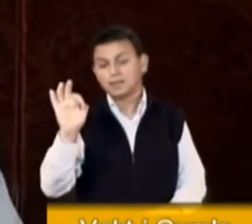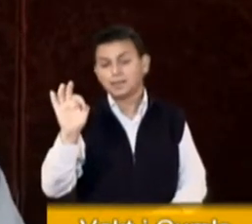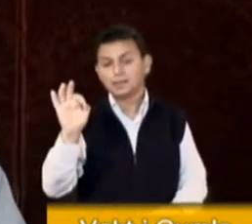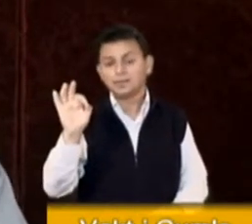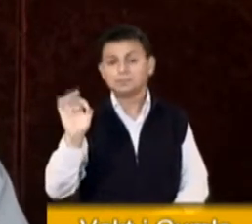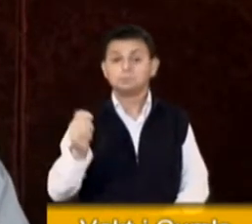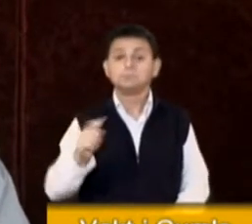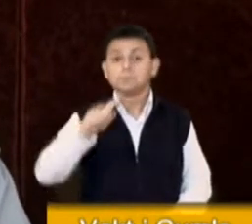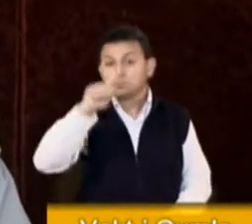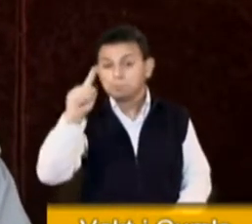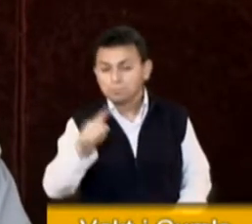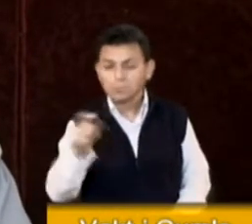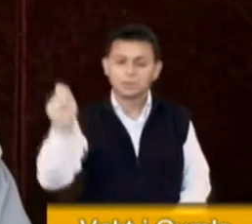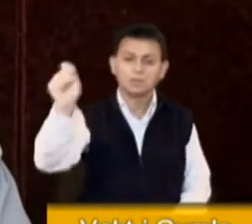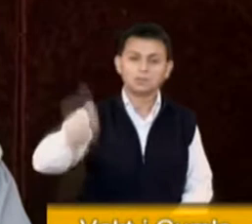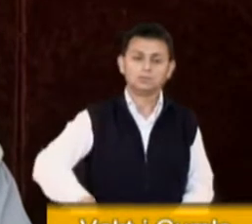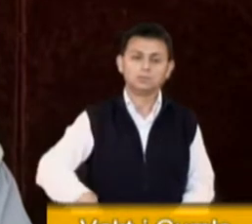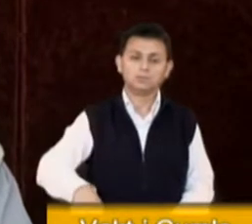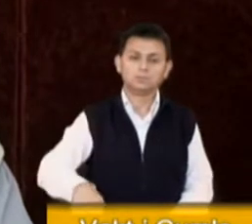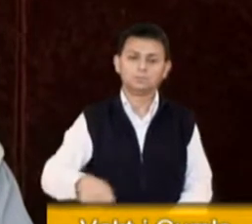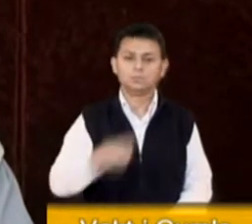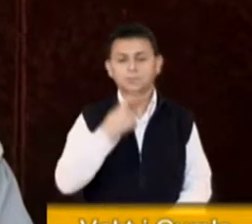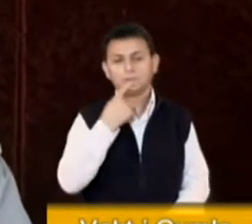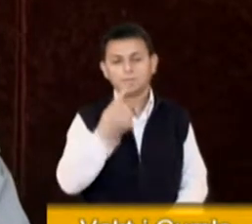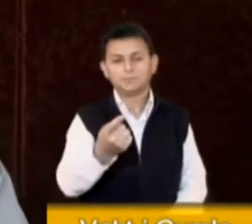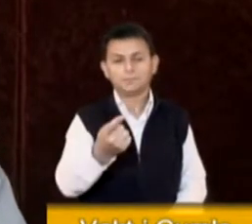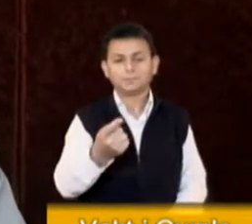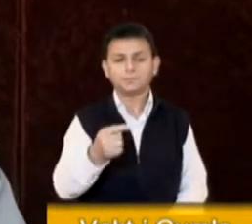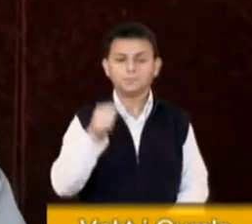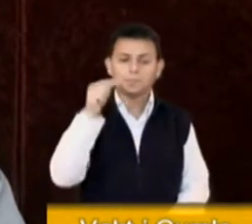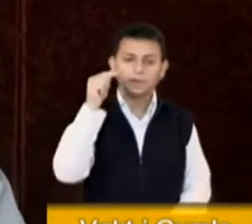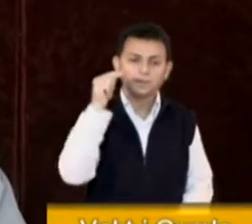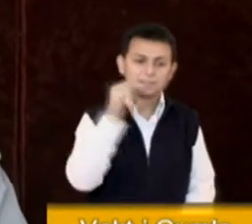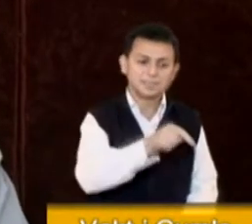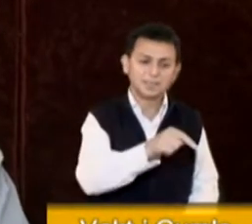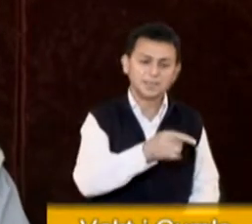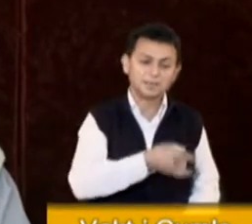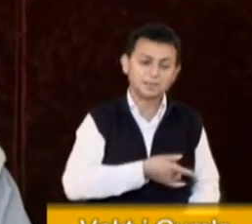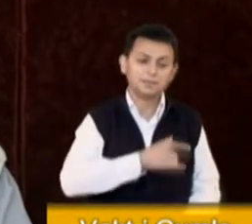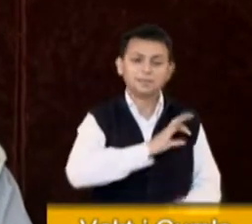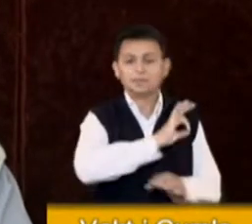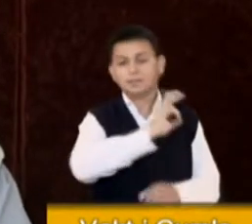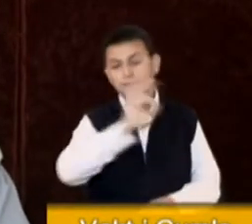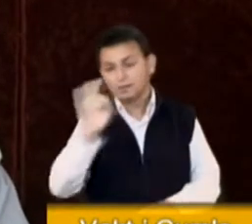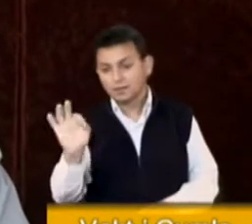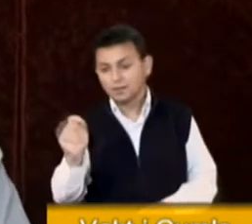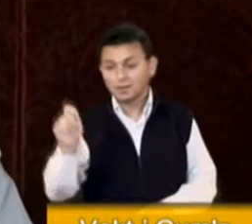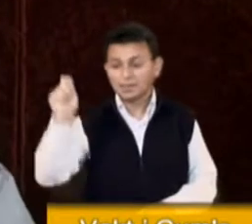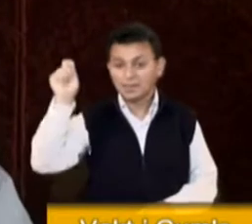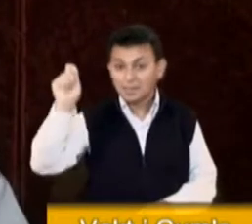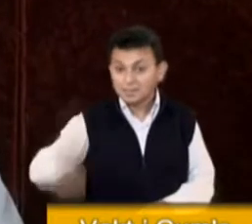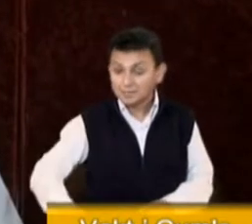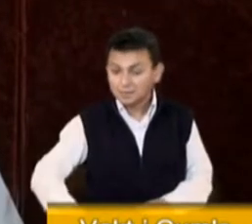ki: "Lakinne huvallahu rabbi." Sen inkar etsen de